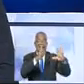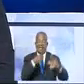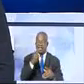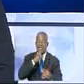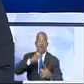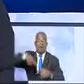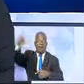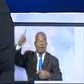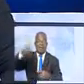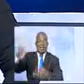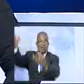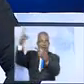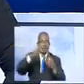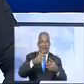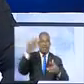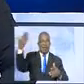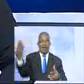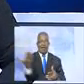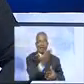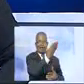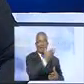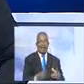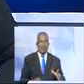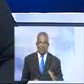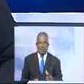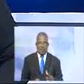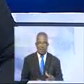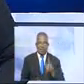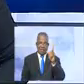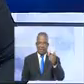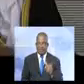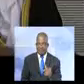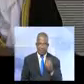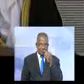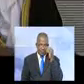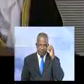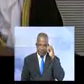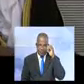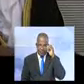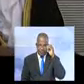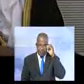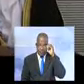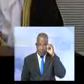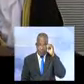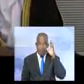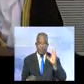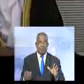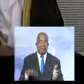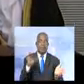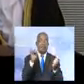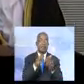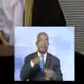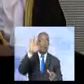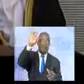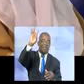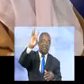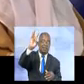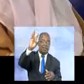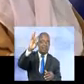pour la stabilité de la Côte d'Ivoire. Le reportage de Kader Sogodogo. 7 pèlerins du